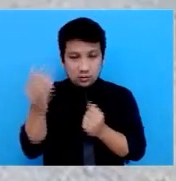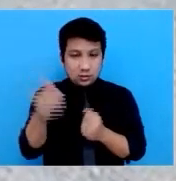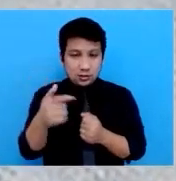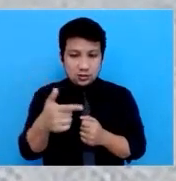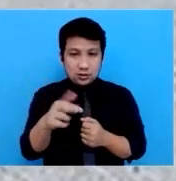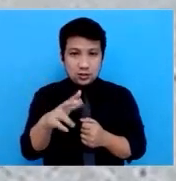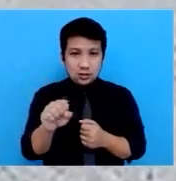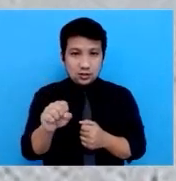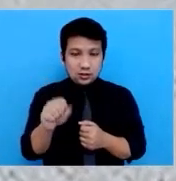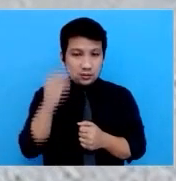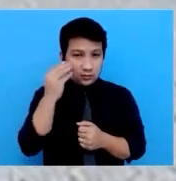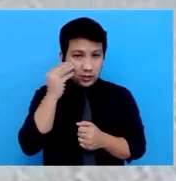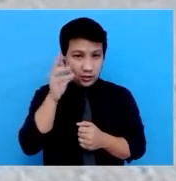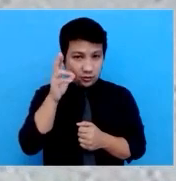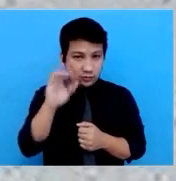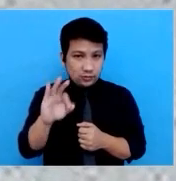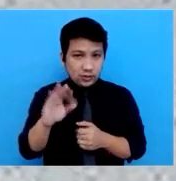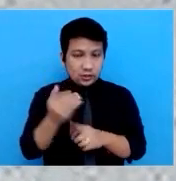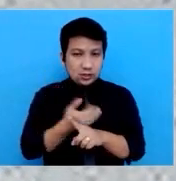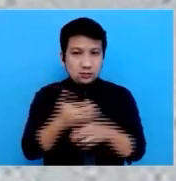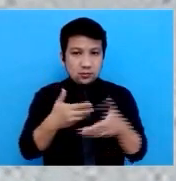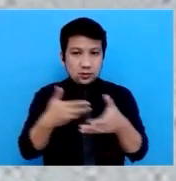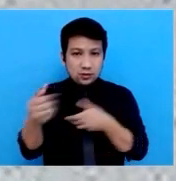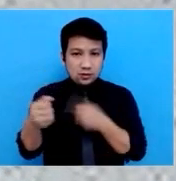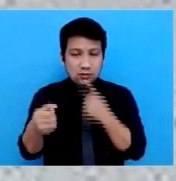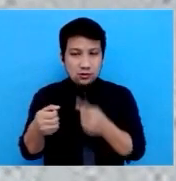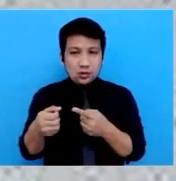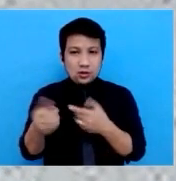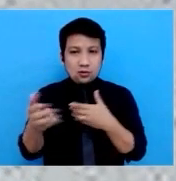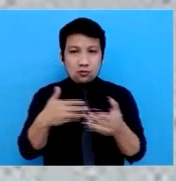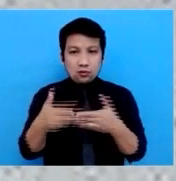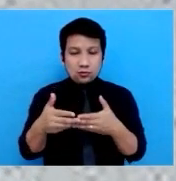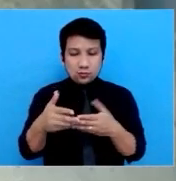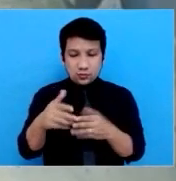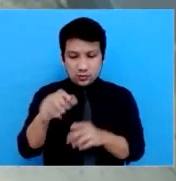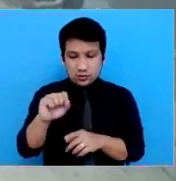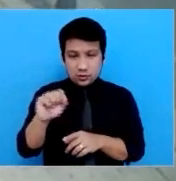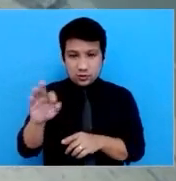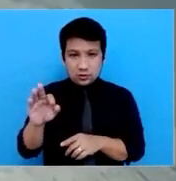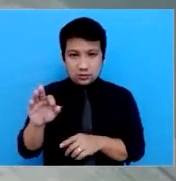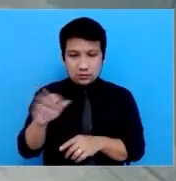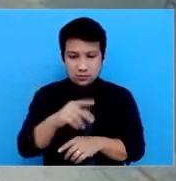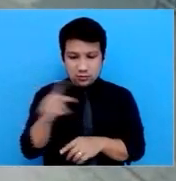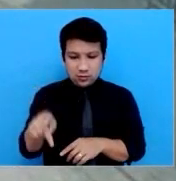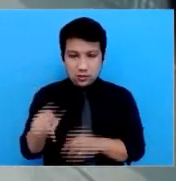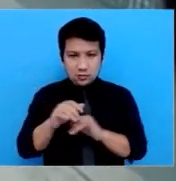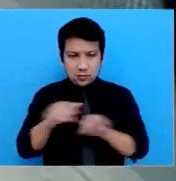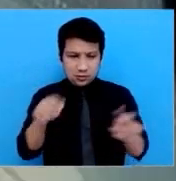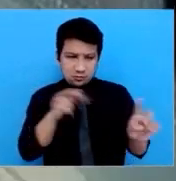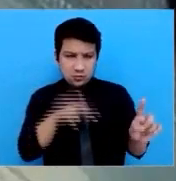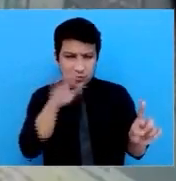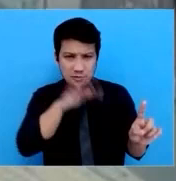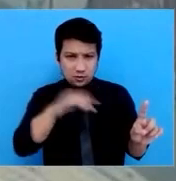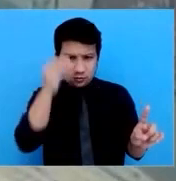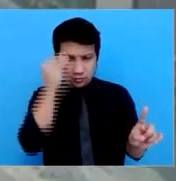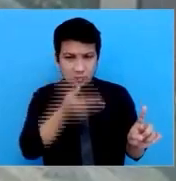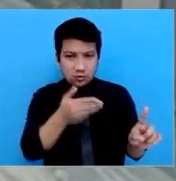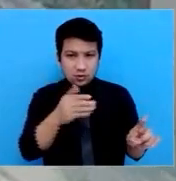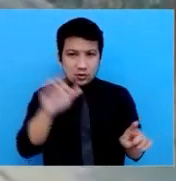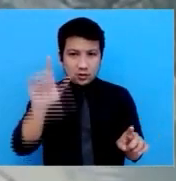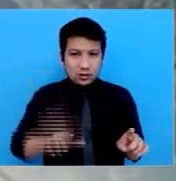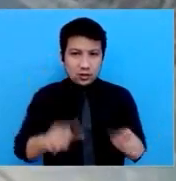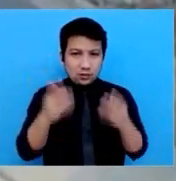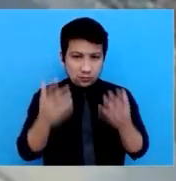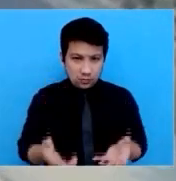na si Marilo Fernandez na palabas ng subdivision sa San Fernando, Pampanga. Kapansin-pansing halos dumaylay na sa bigat